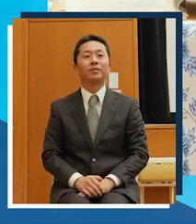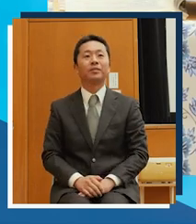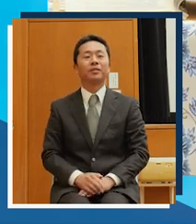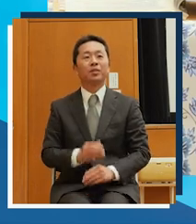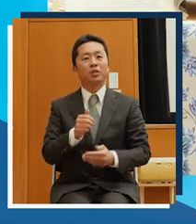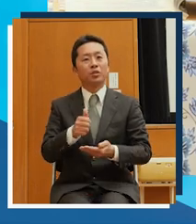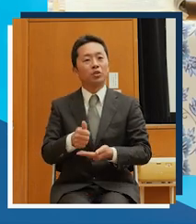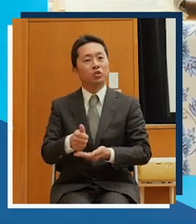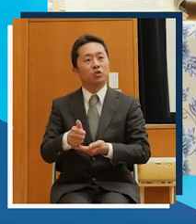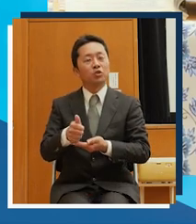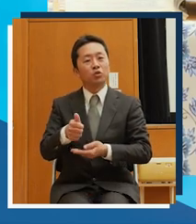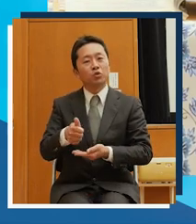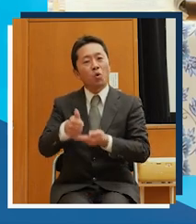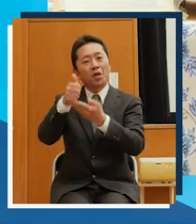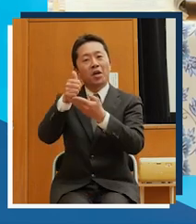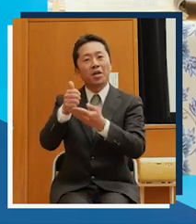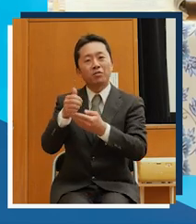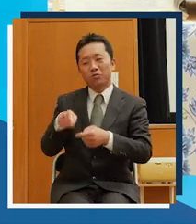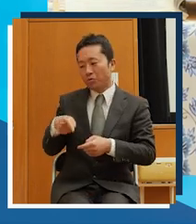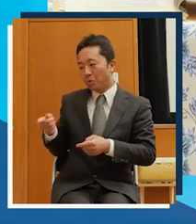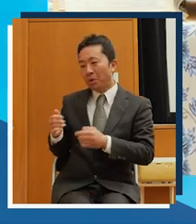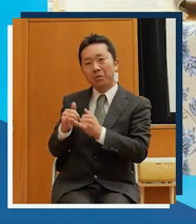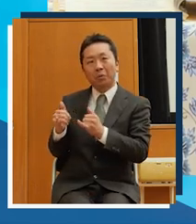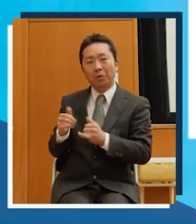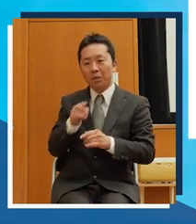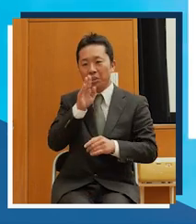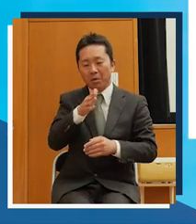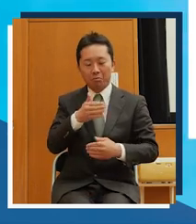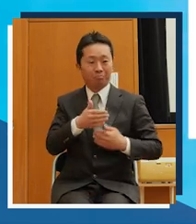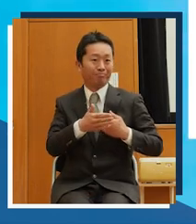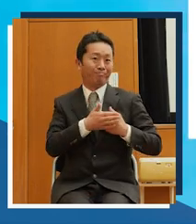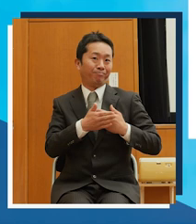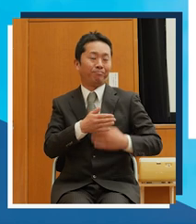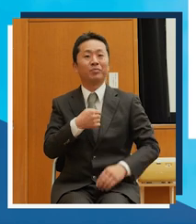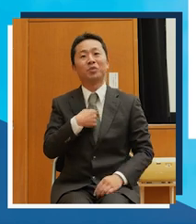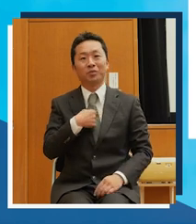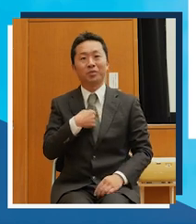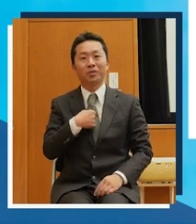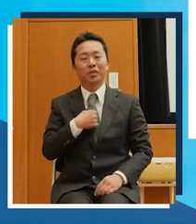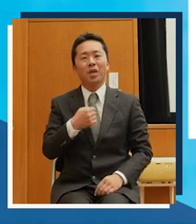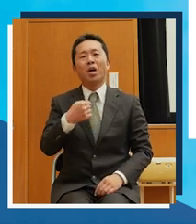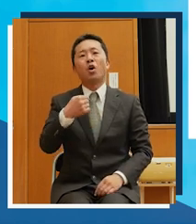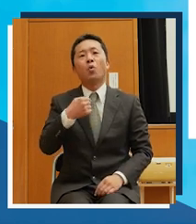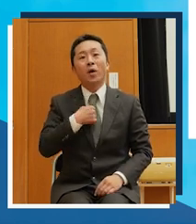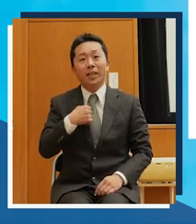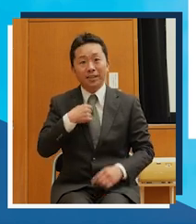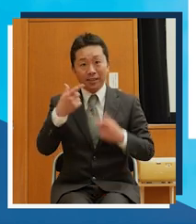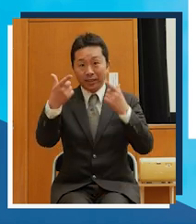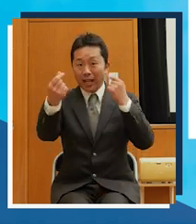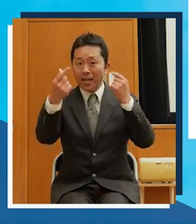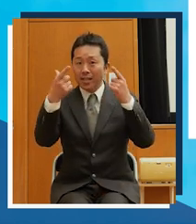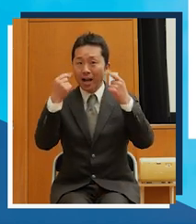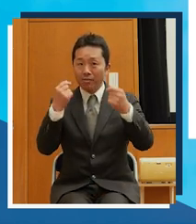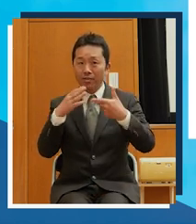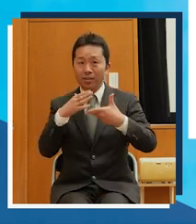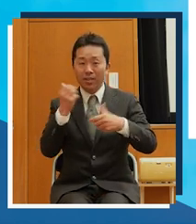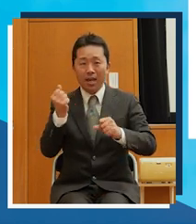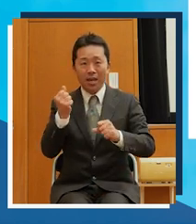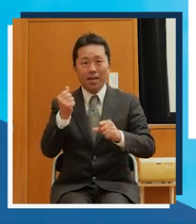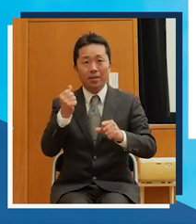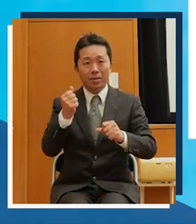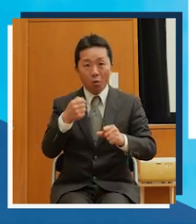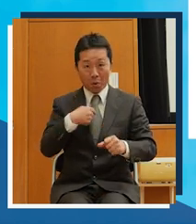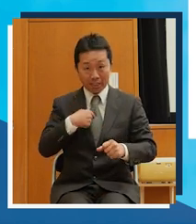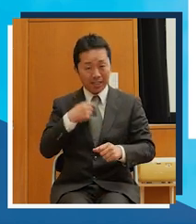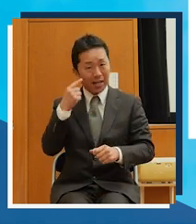尊敬する皆さんの横で私が喋っていいのかって緊張してるんですけどやっぱり等身台の私こう大学生ならではの感じてきたことだったり